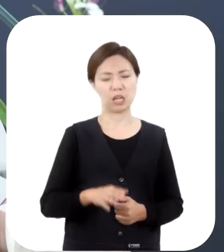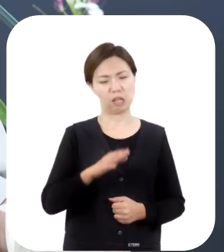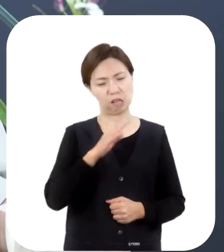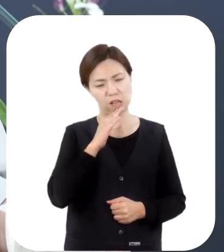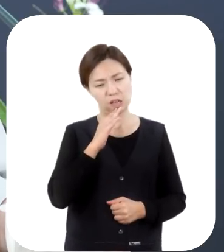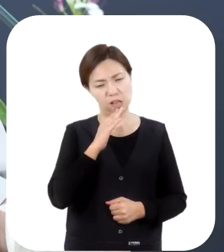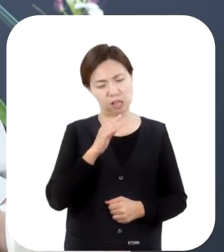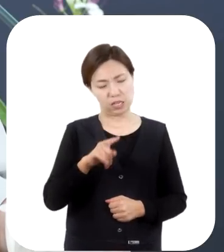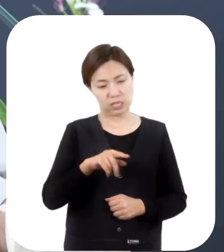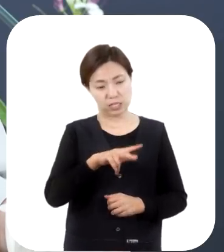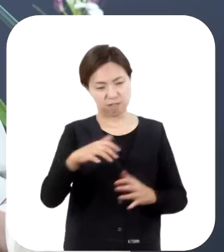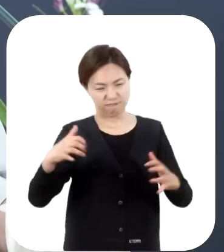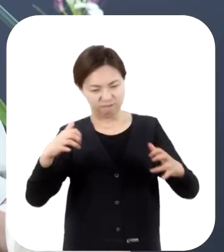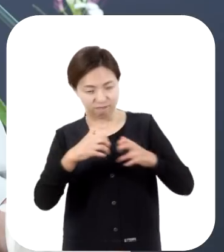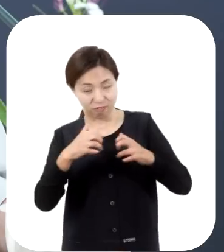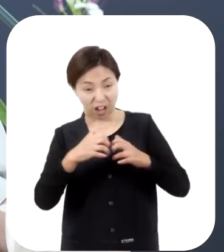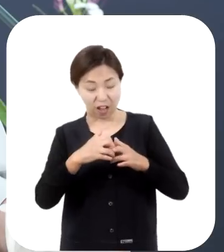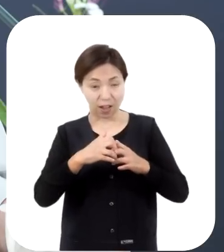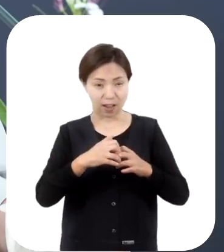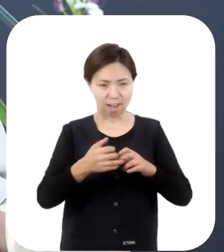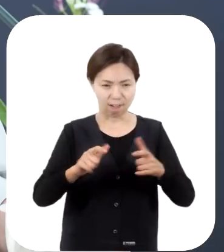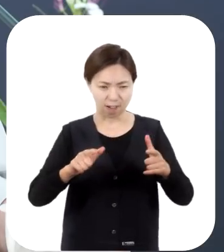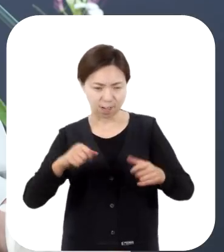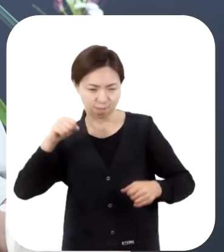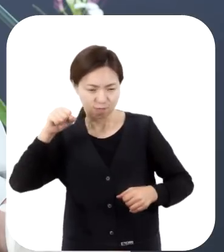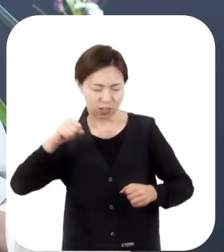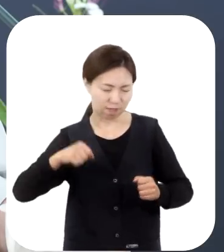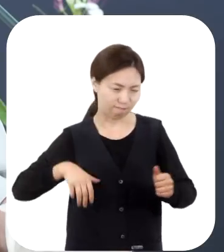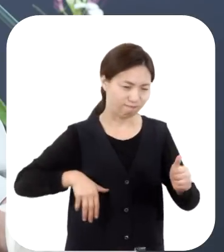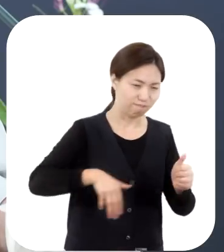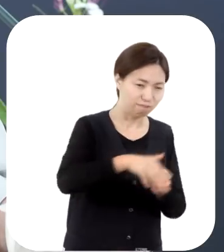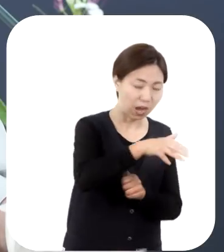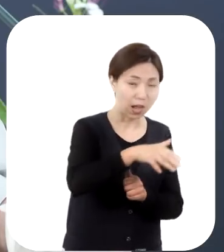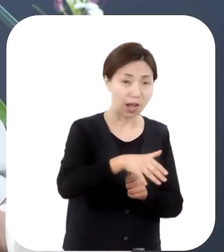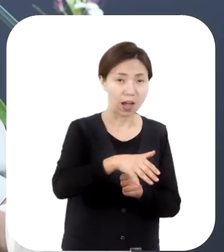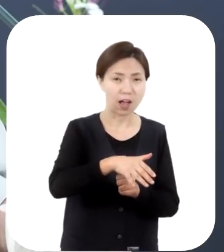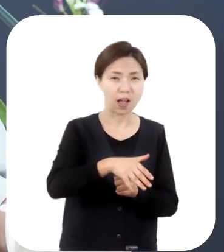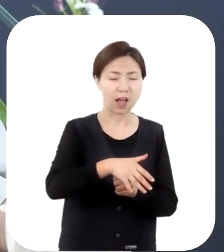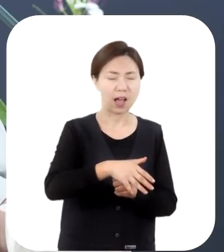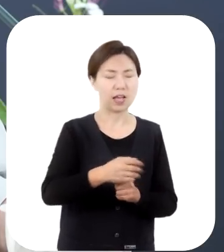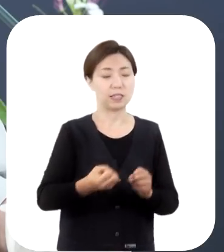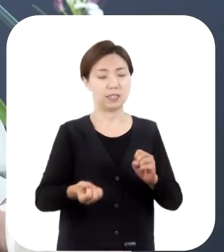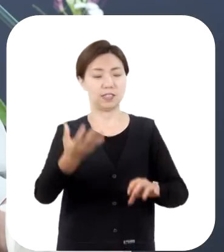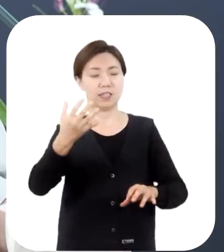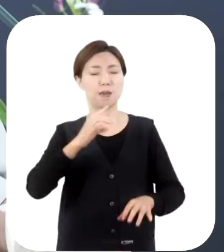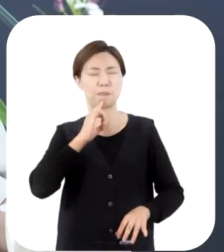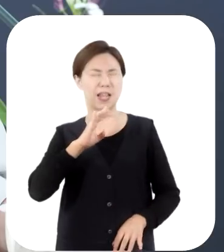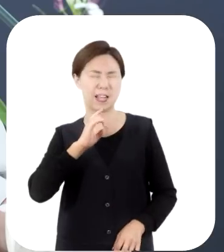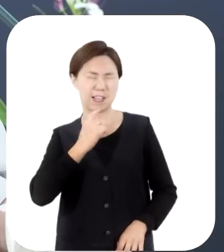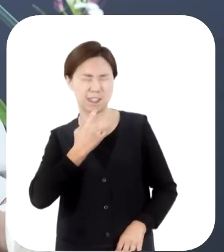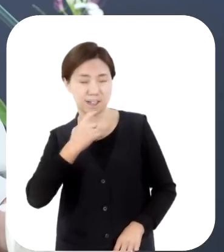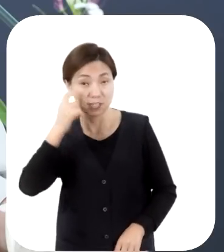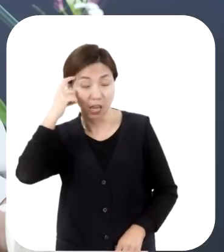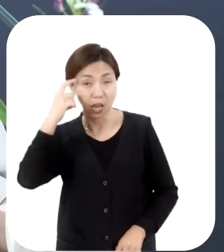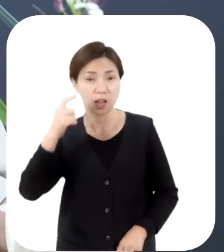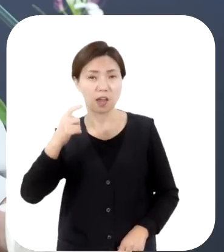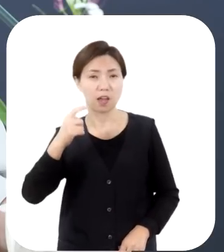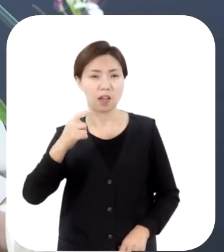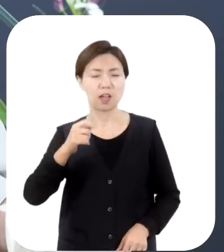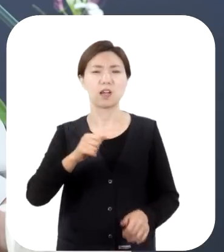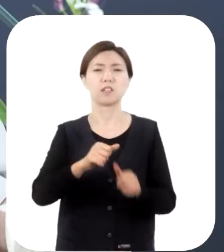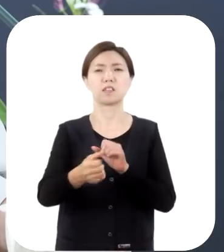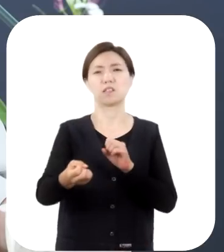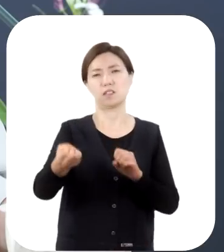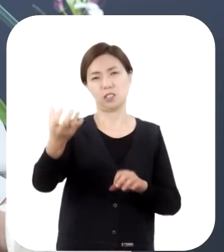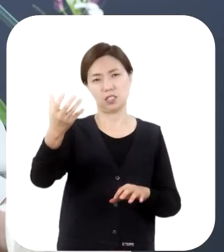그 경쟁과 투쟁에서 승리할 거냐 이런 관점에 대부분 서 있었고 그